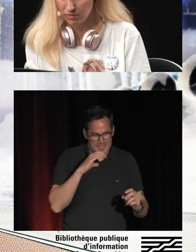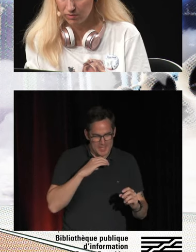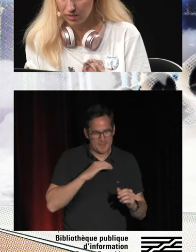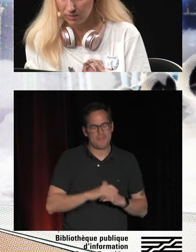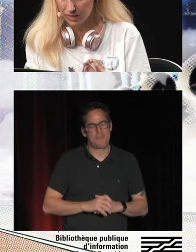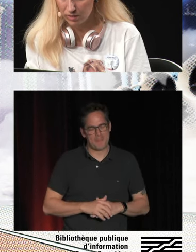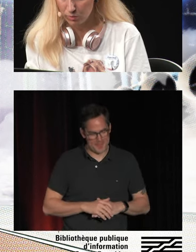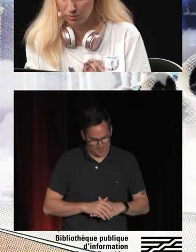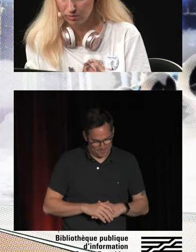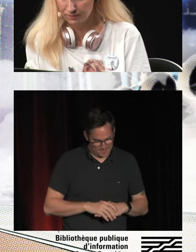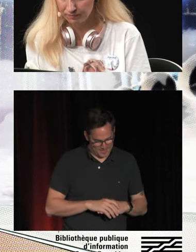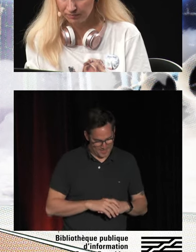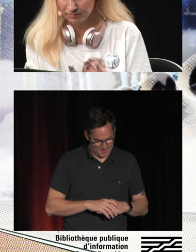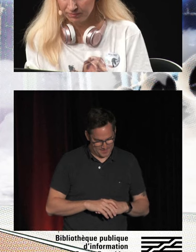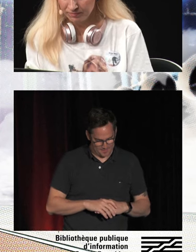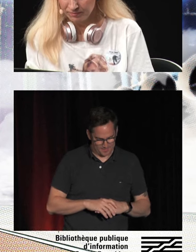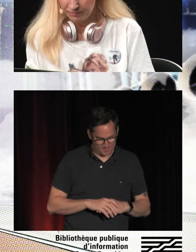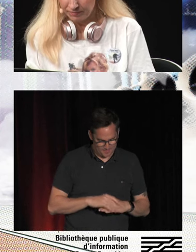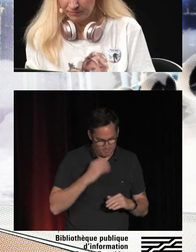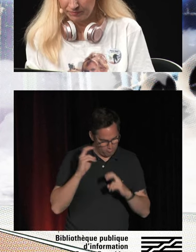ceci. Voilà, merci beaucoup.